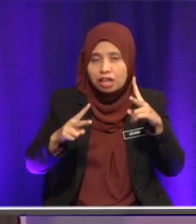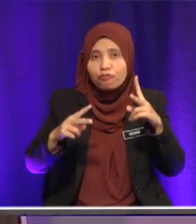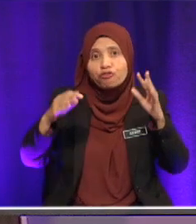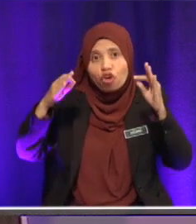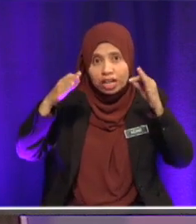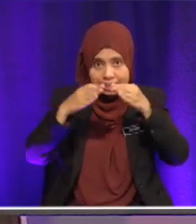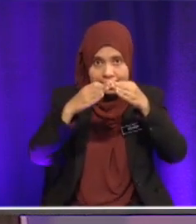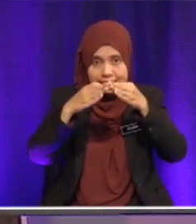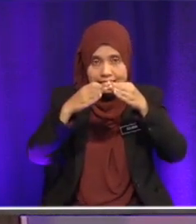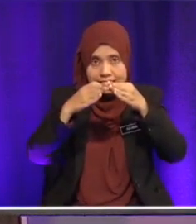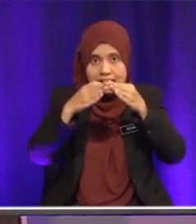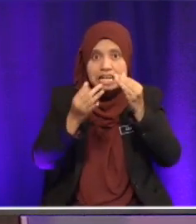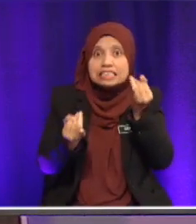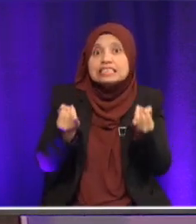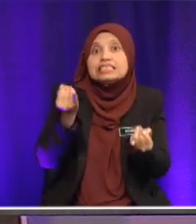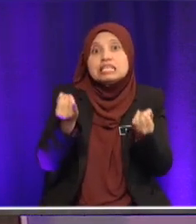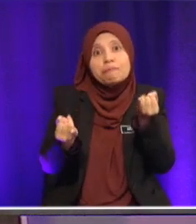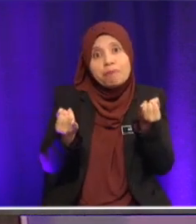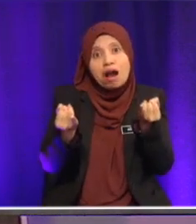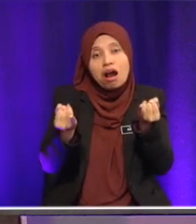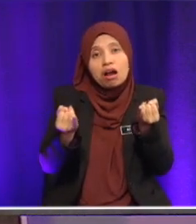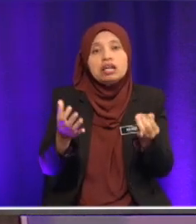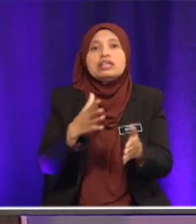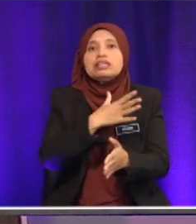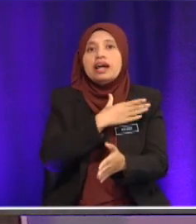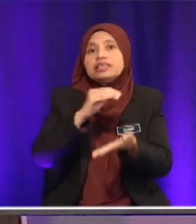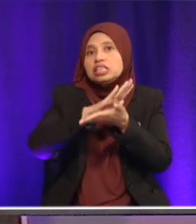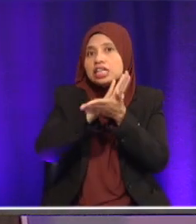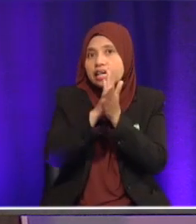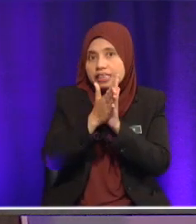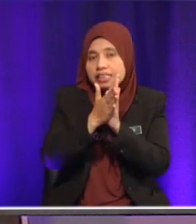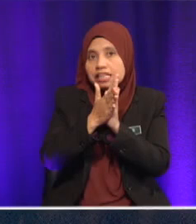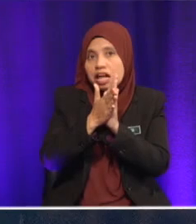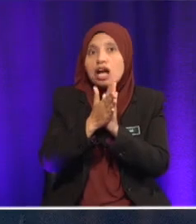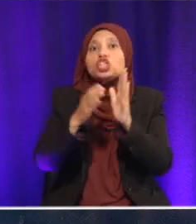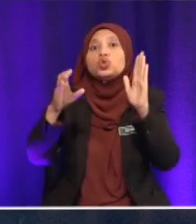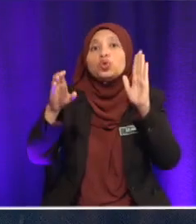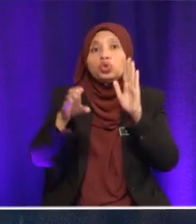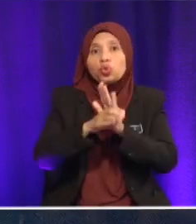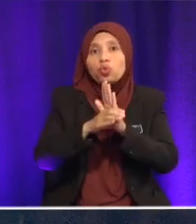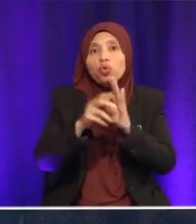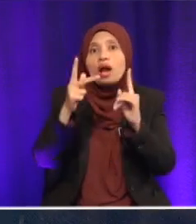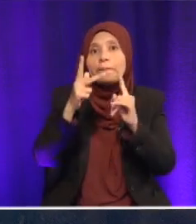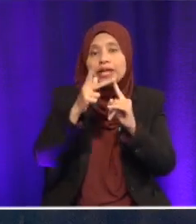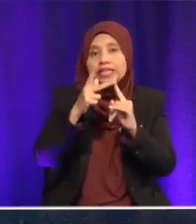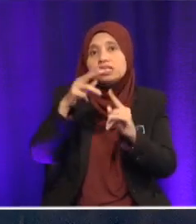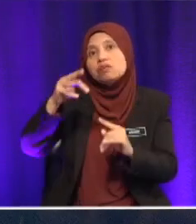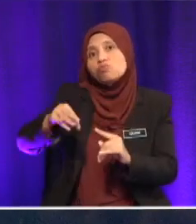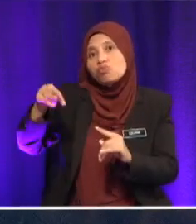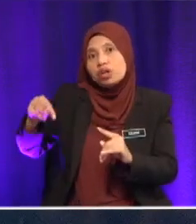konsisten dong dan menjadi model teladan Jadi itulah yang kita hasilkan kepada